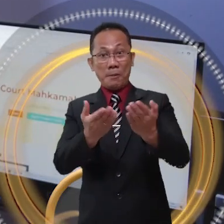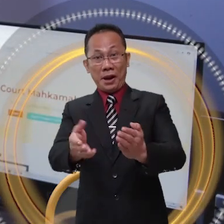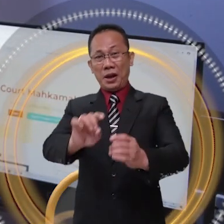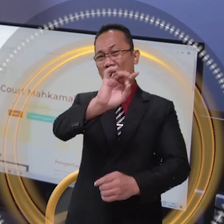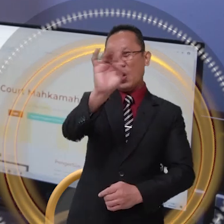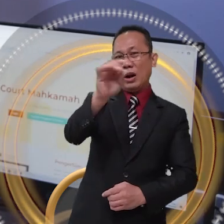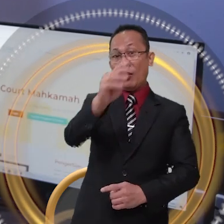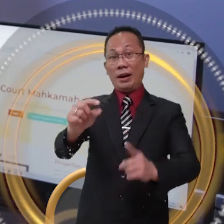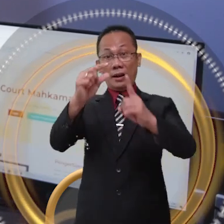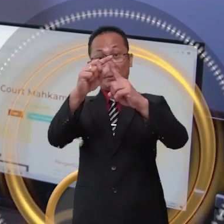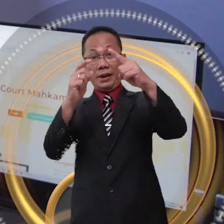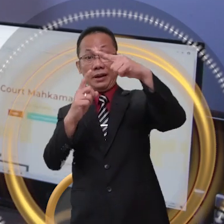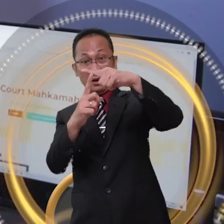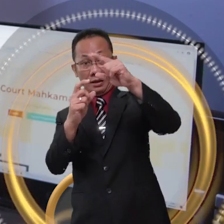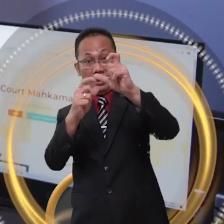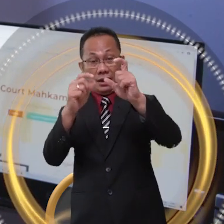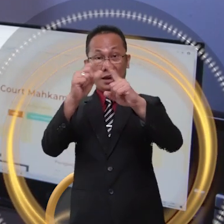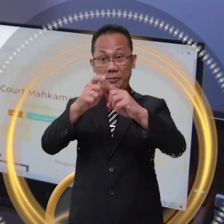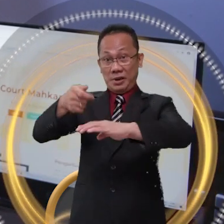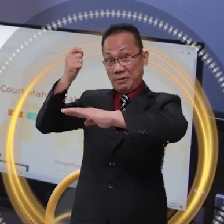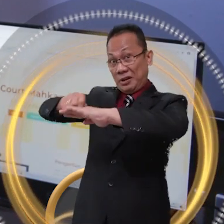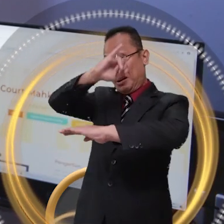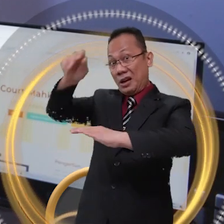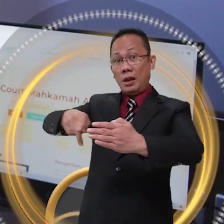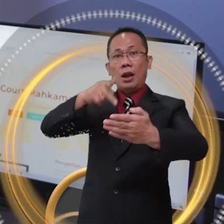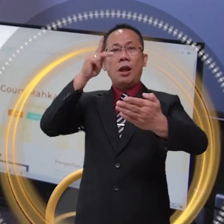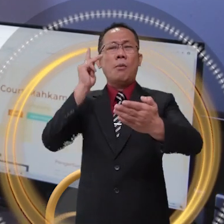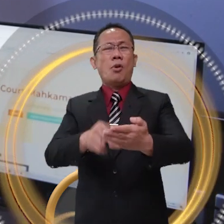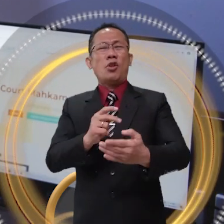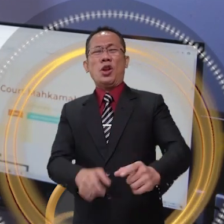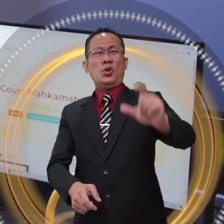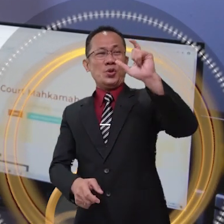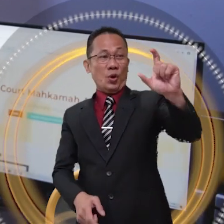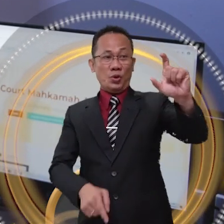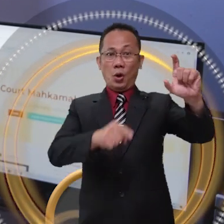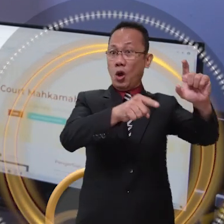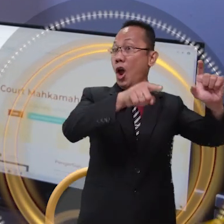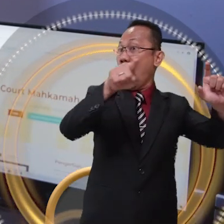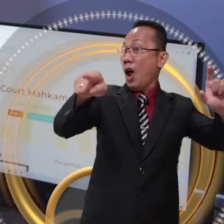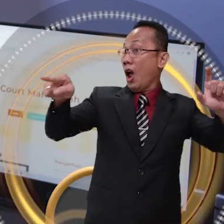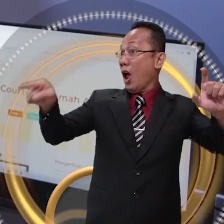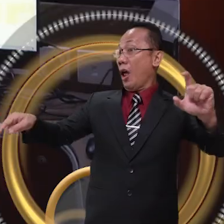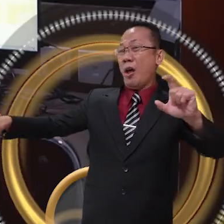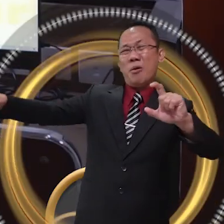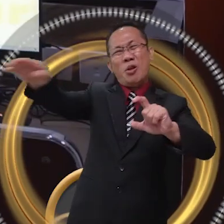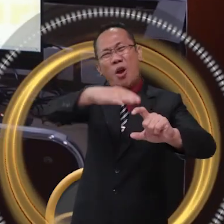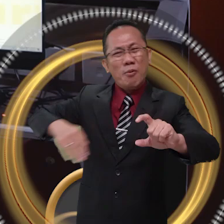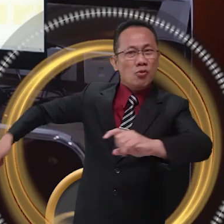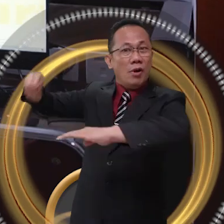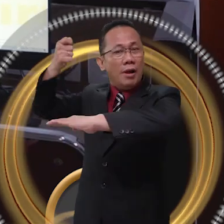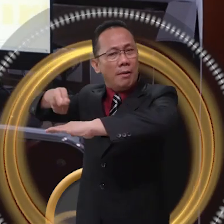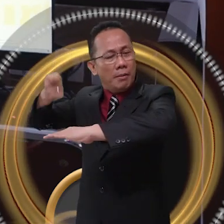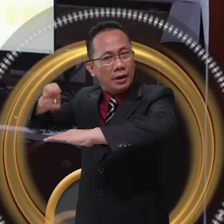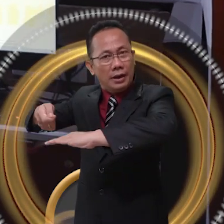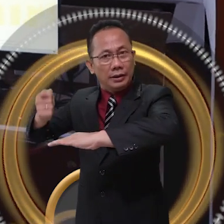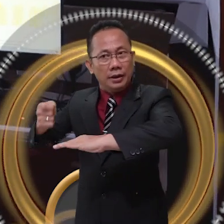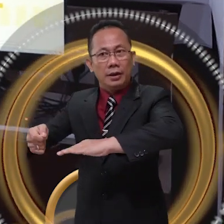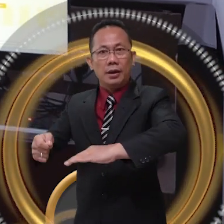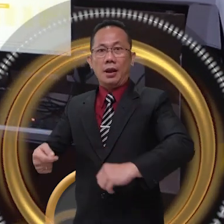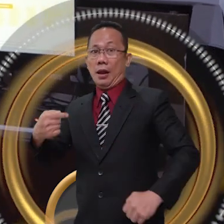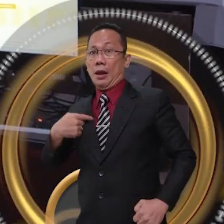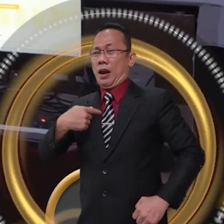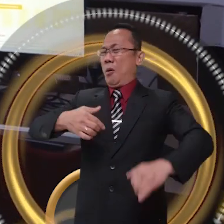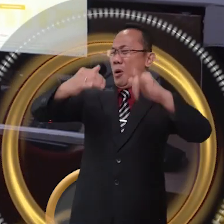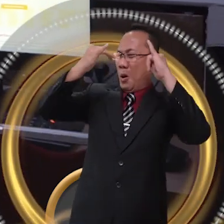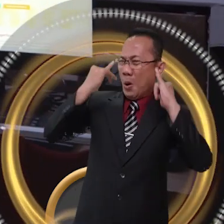Pelayanan publik pada PTSP Pengadilan Negeri Jakarta Pusat merupakan cerminan pelayanan di pengadilan.